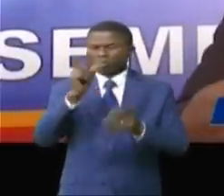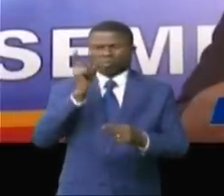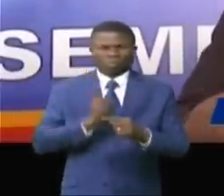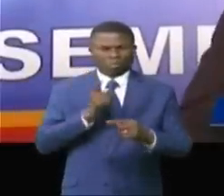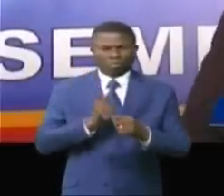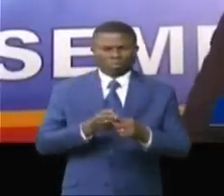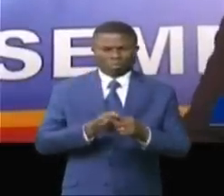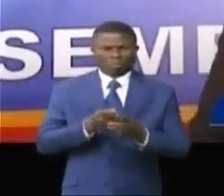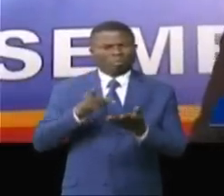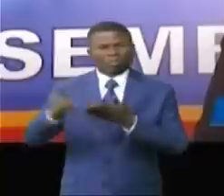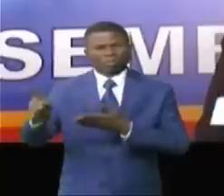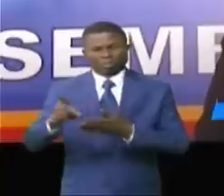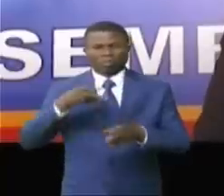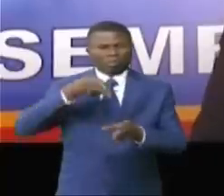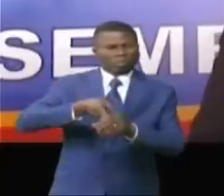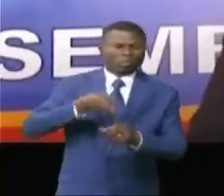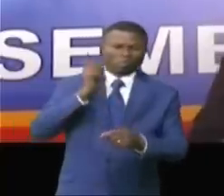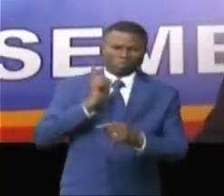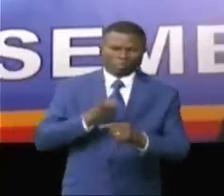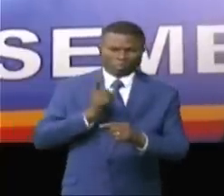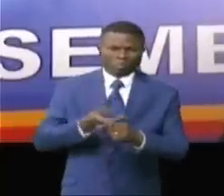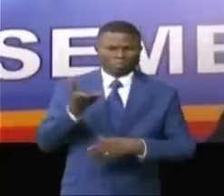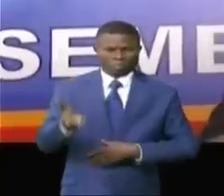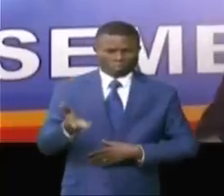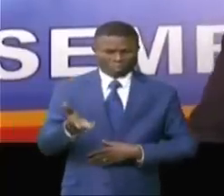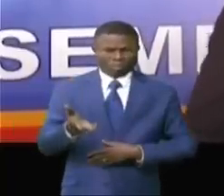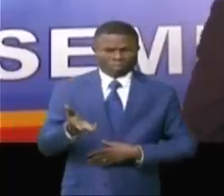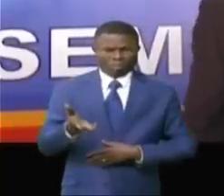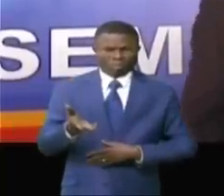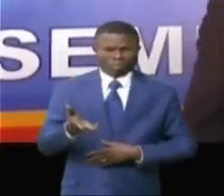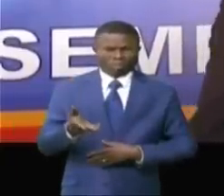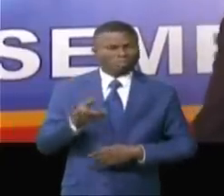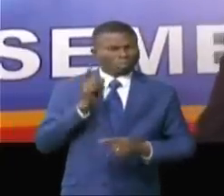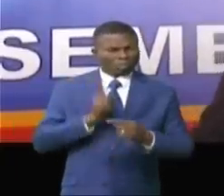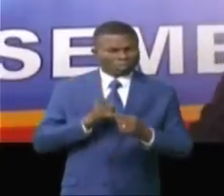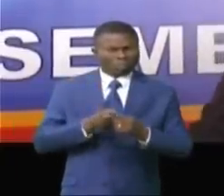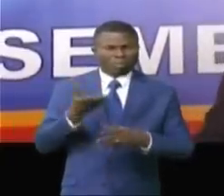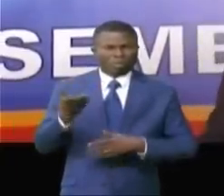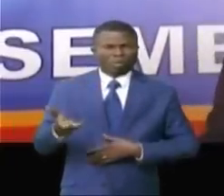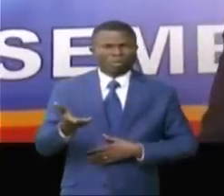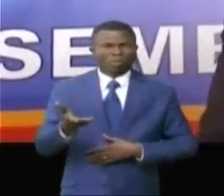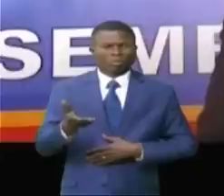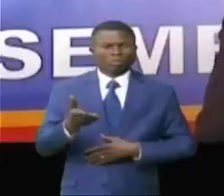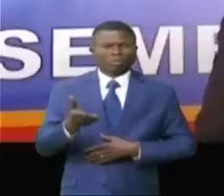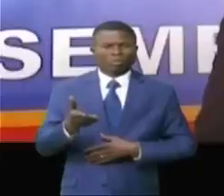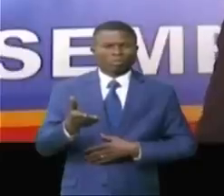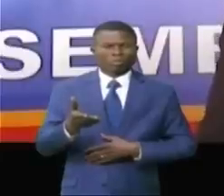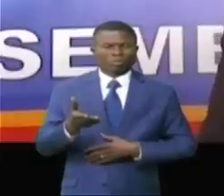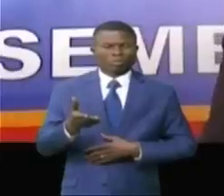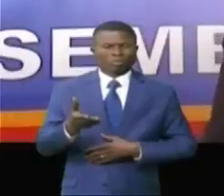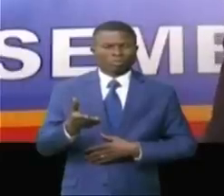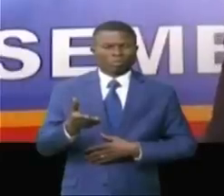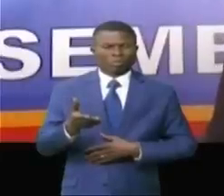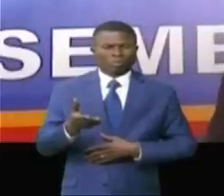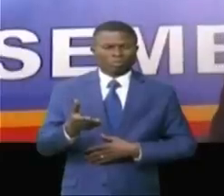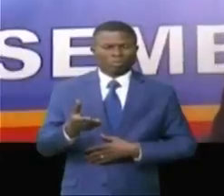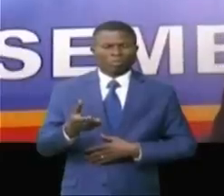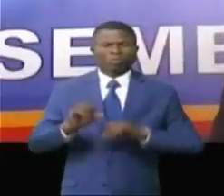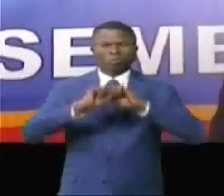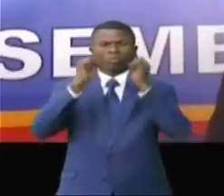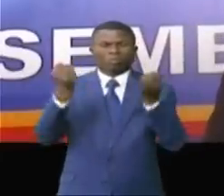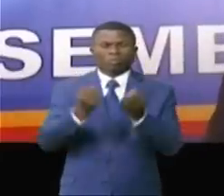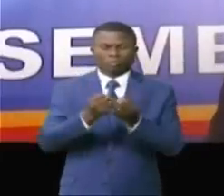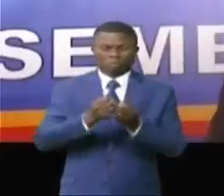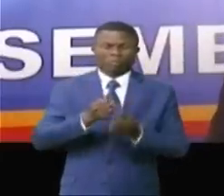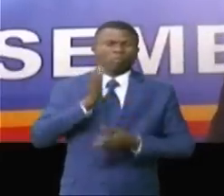pas acheter du carburant. C'est compliqué. Il y a déjà la Bra Congo ou Bra Simba